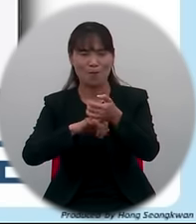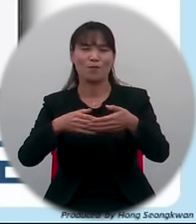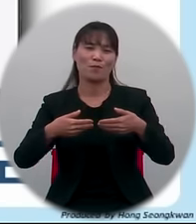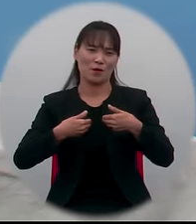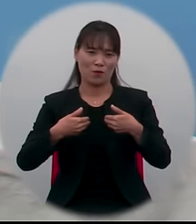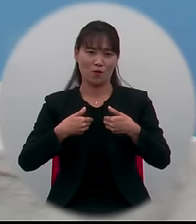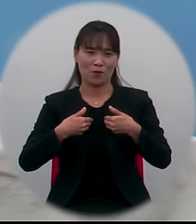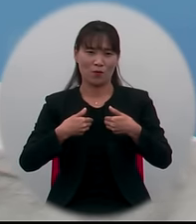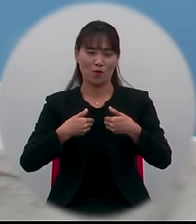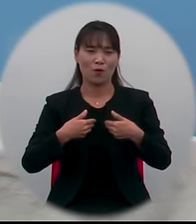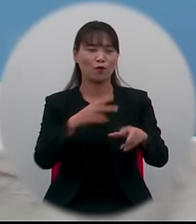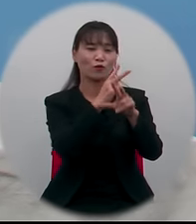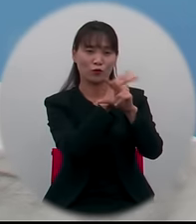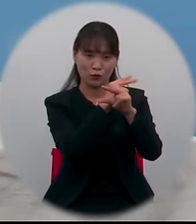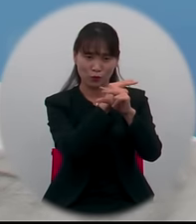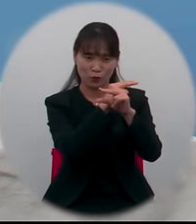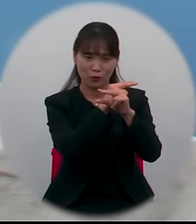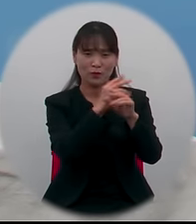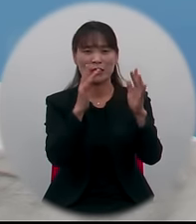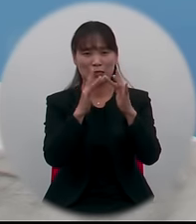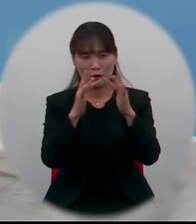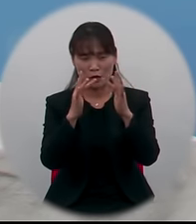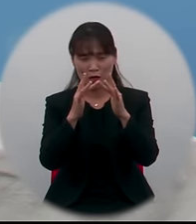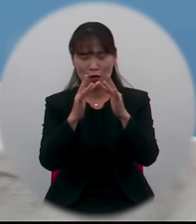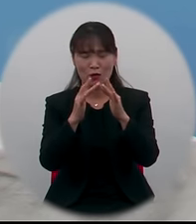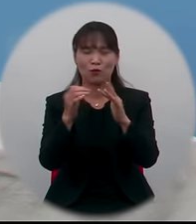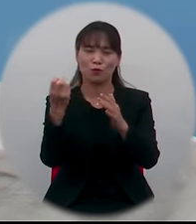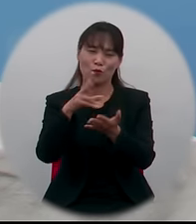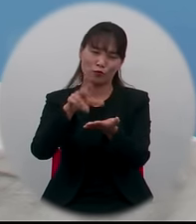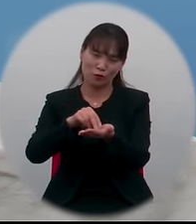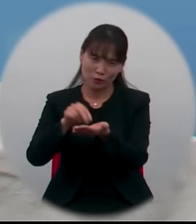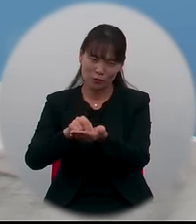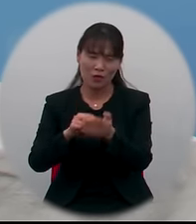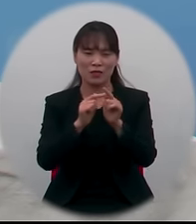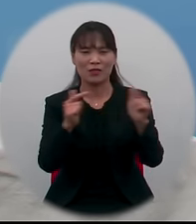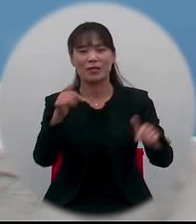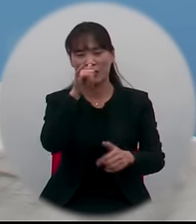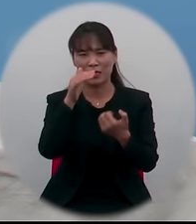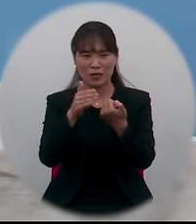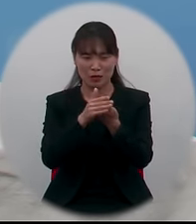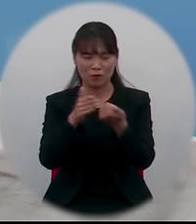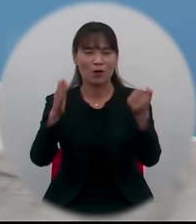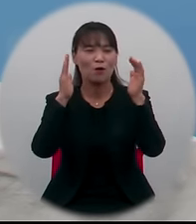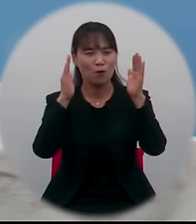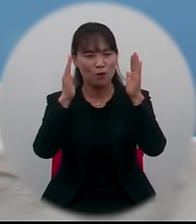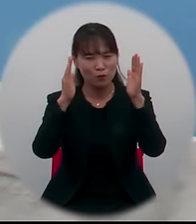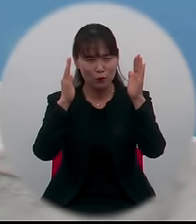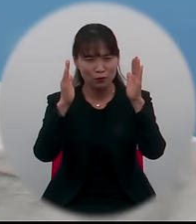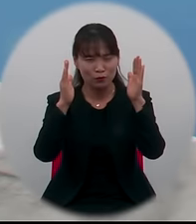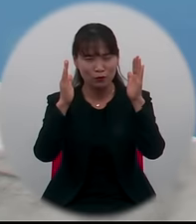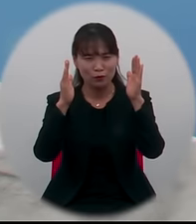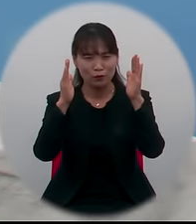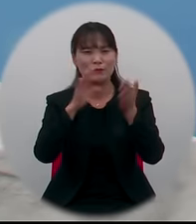때문입니다이 클래스에 접속할 수밖에 없고 그리고 이것으로 과제를 수행해야 되다 보니까 부모님들께서 공부하라고 손해 쥐어